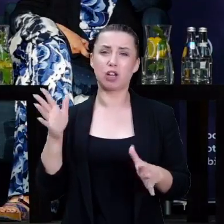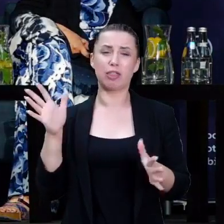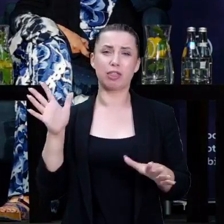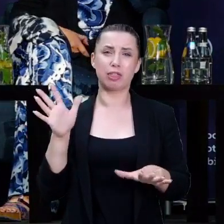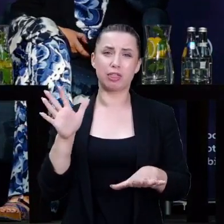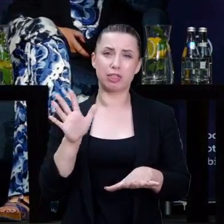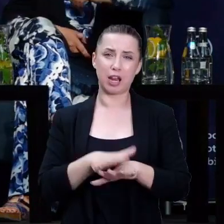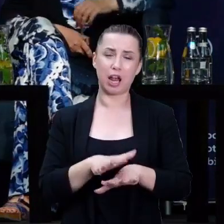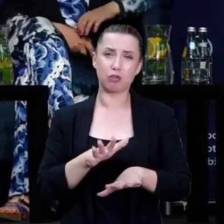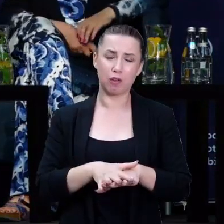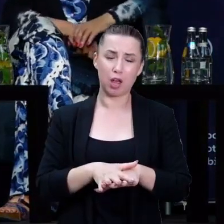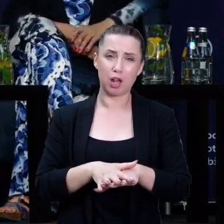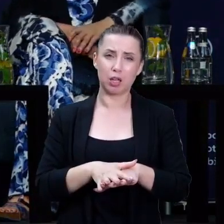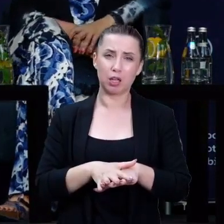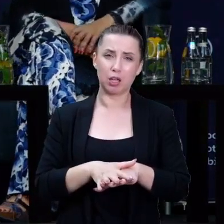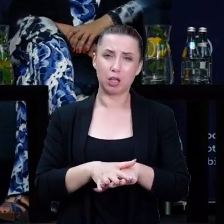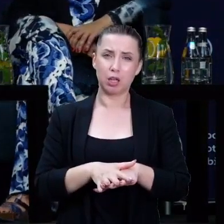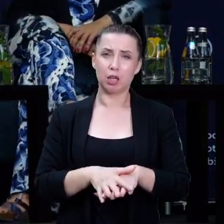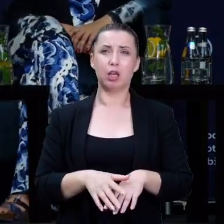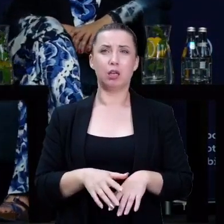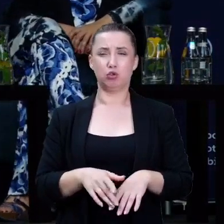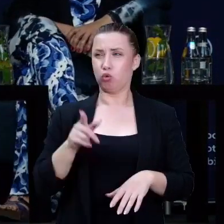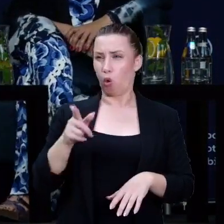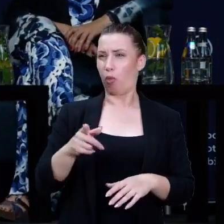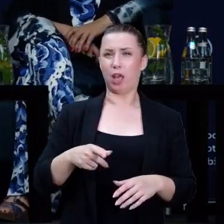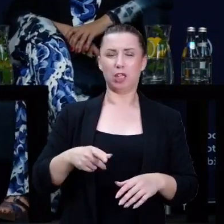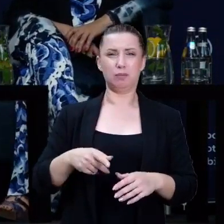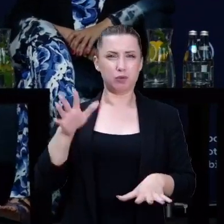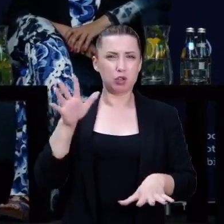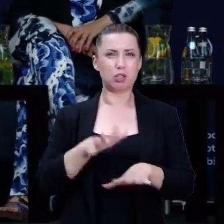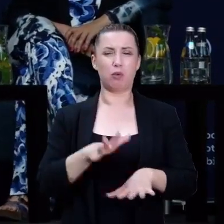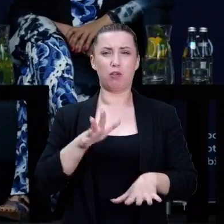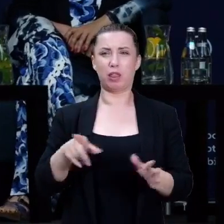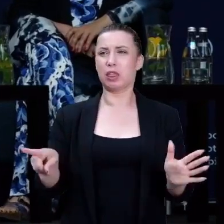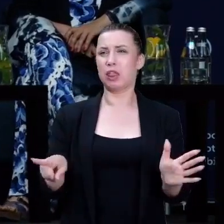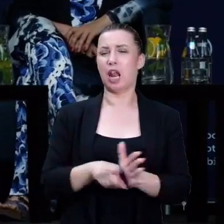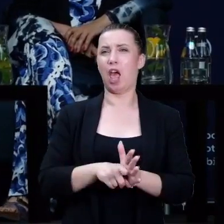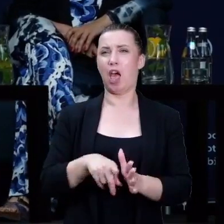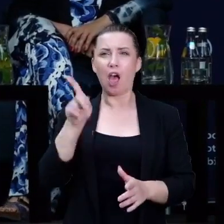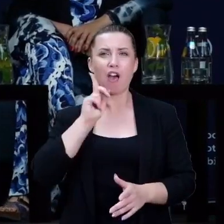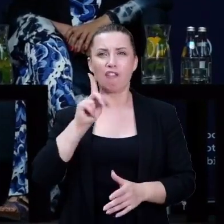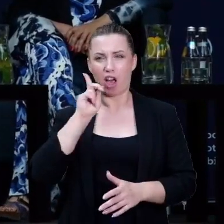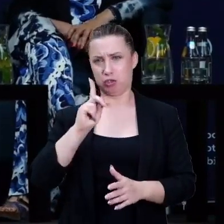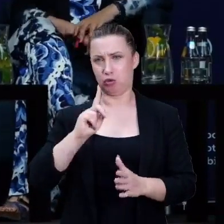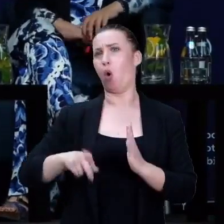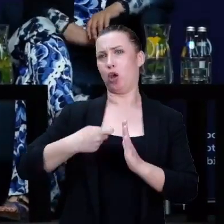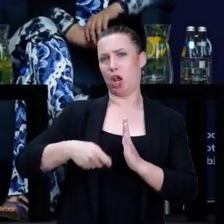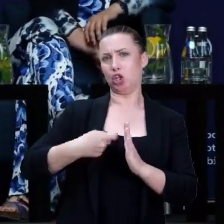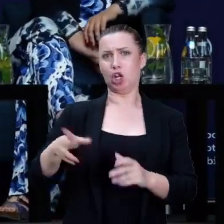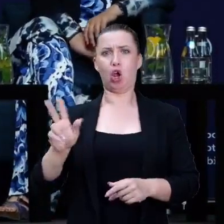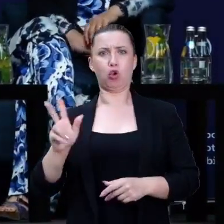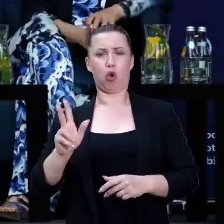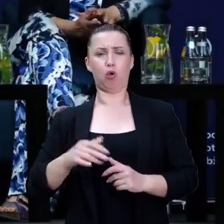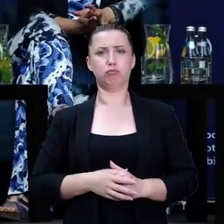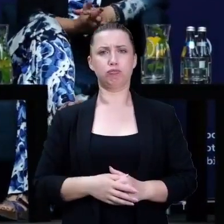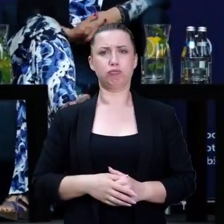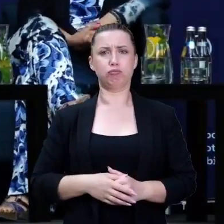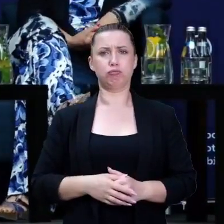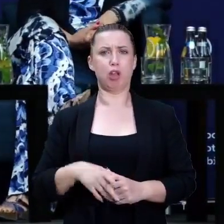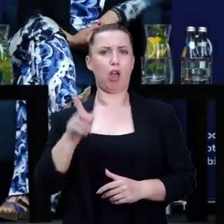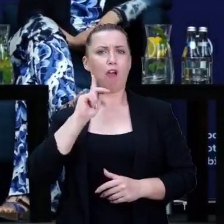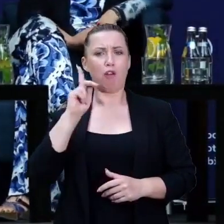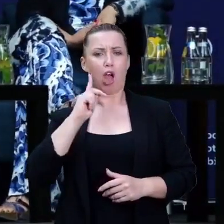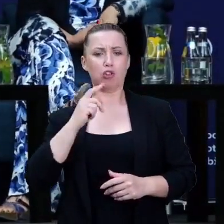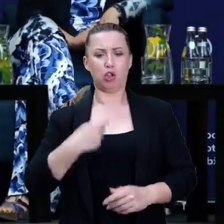mocno się kojarzący z płcią męską, prawda, ten stereotyp reżysera, prawda, takiego, co chodzi